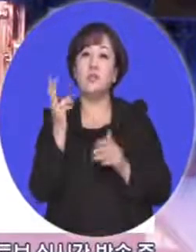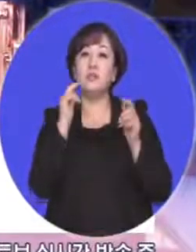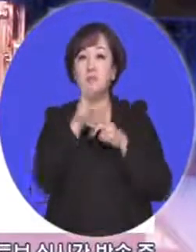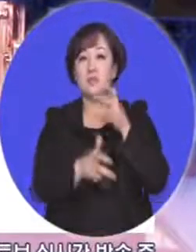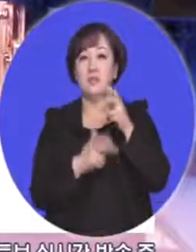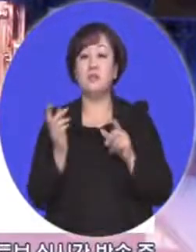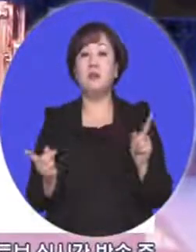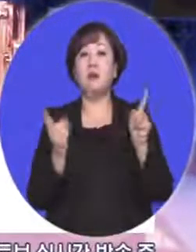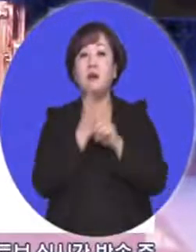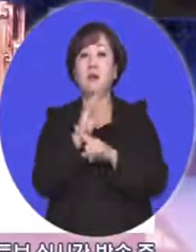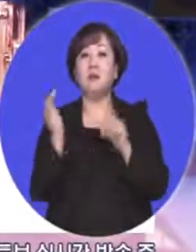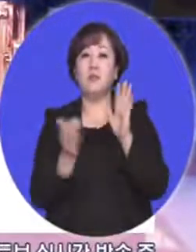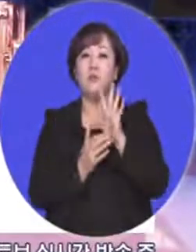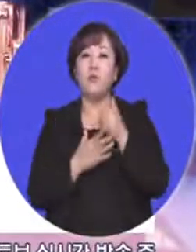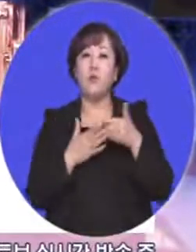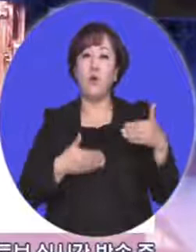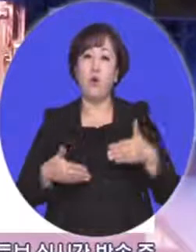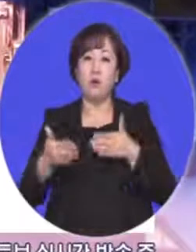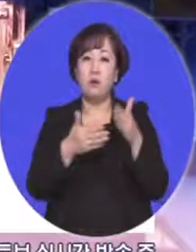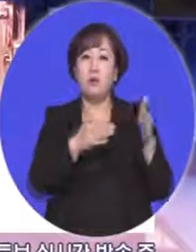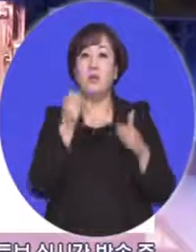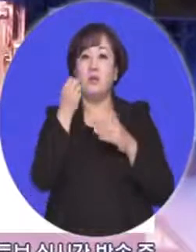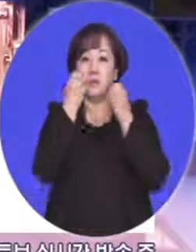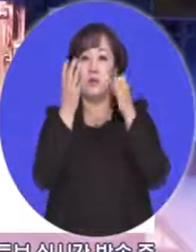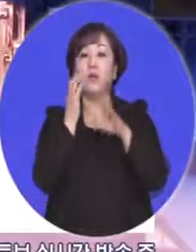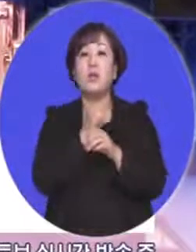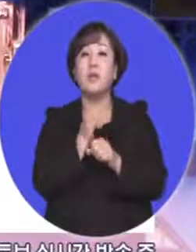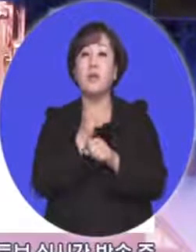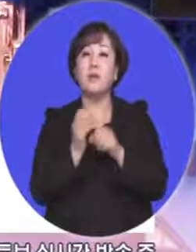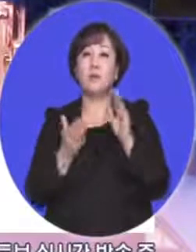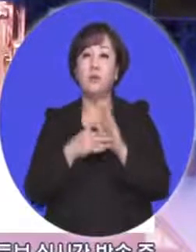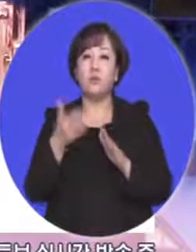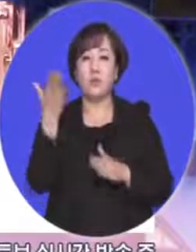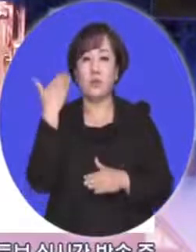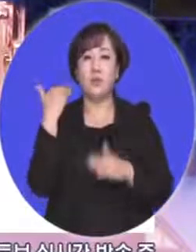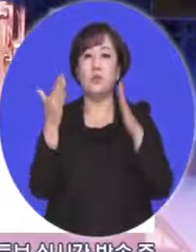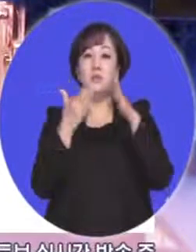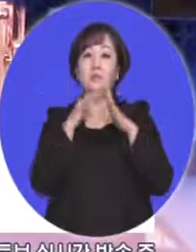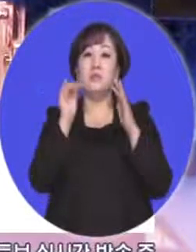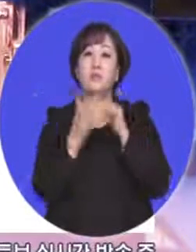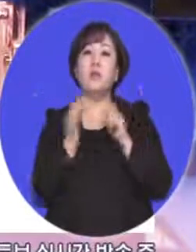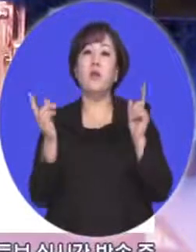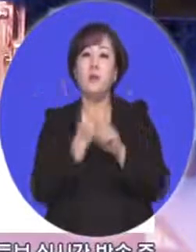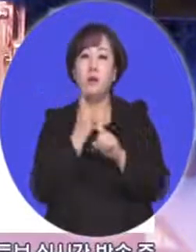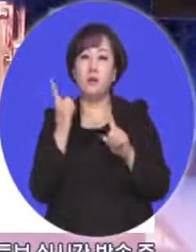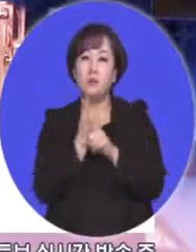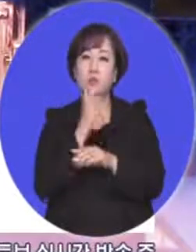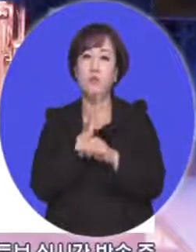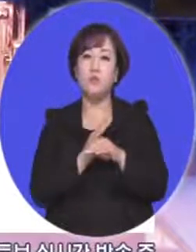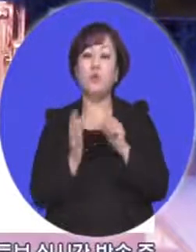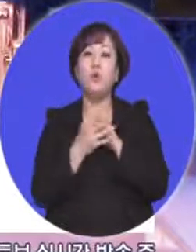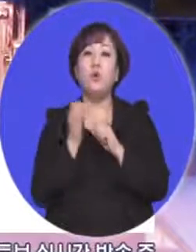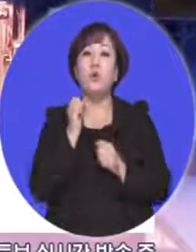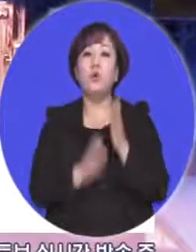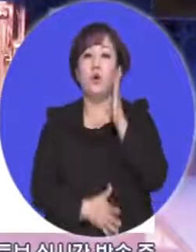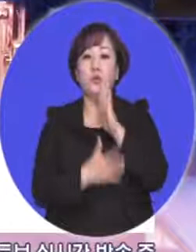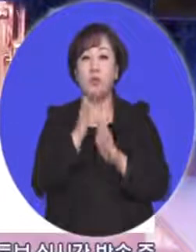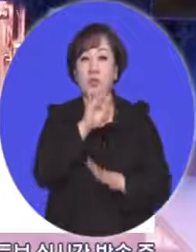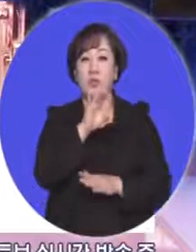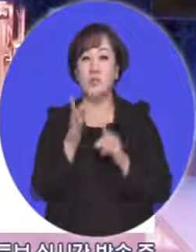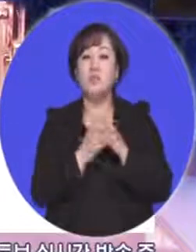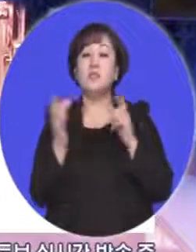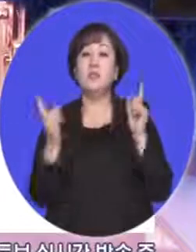도시재생입니다. 동구는 거리를 새롭게 단장하고 노후 주택을 정비하는 등 도시재생 사업으로 조선업